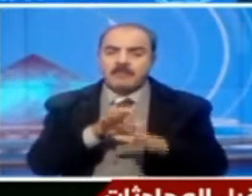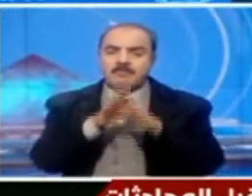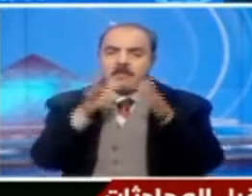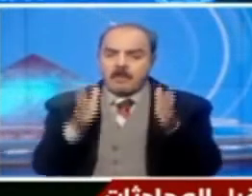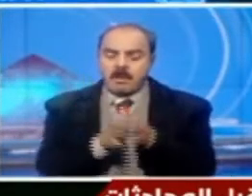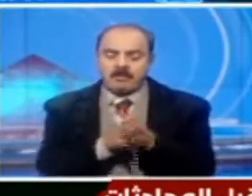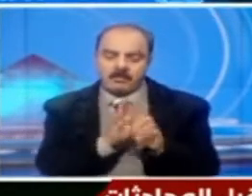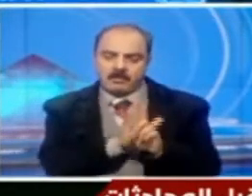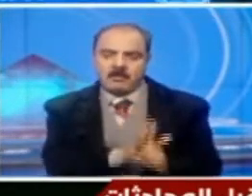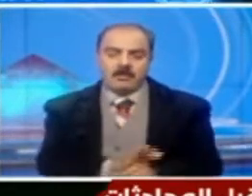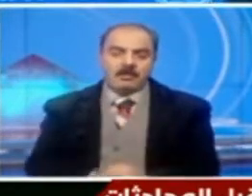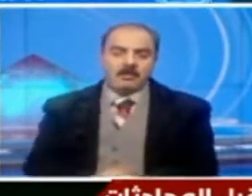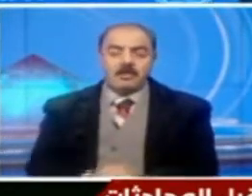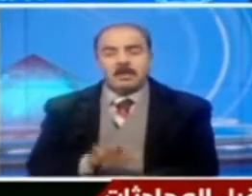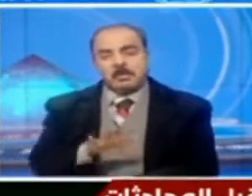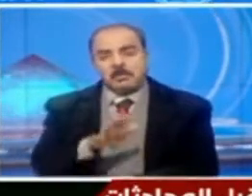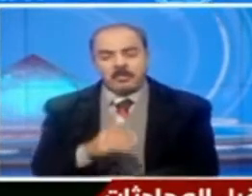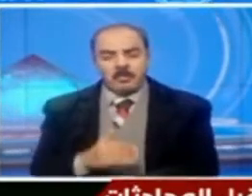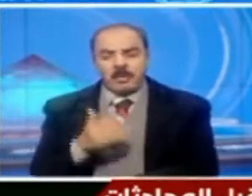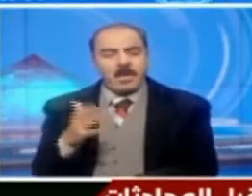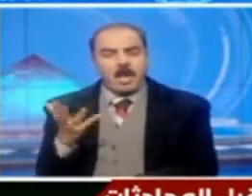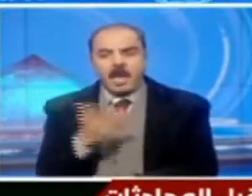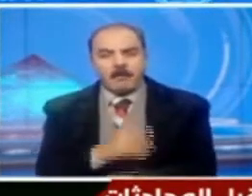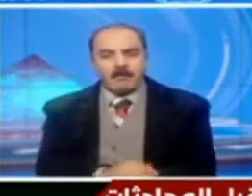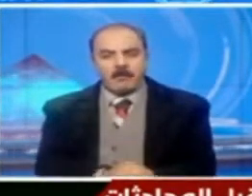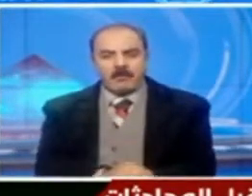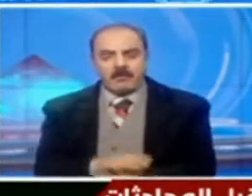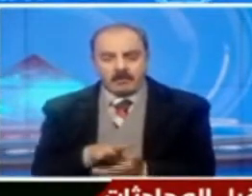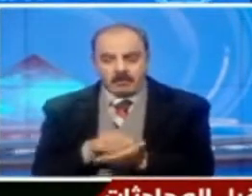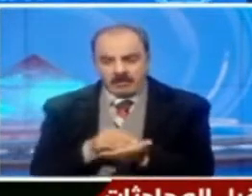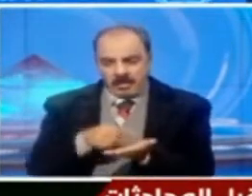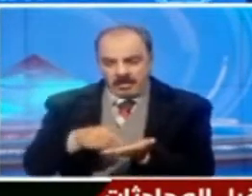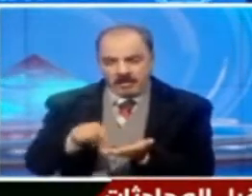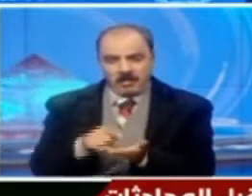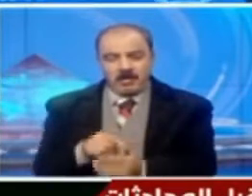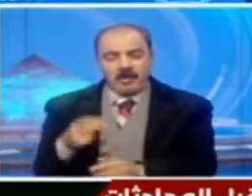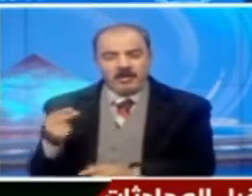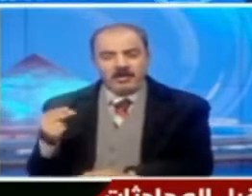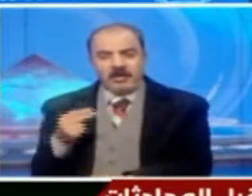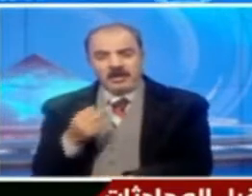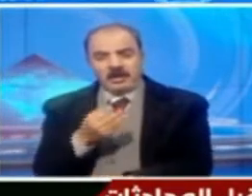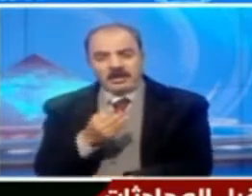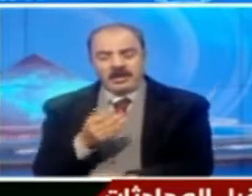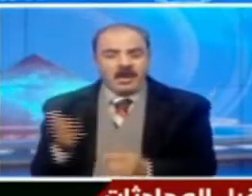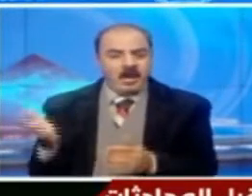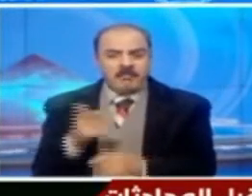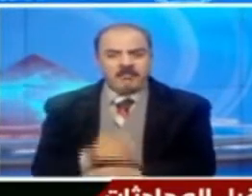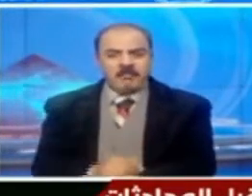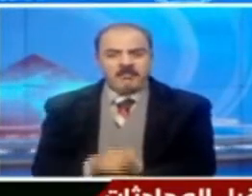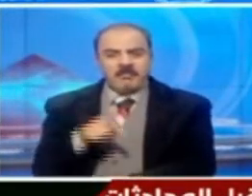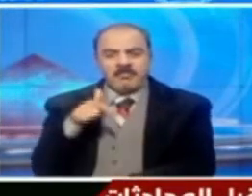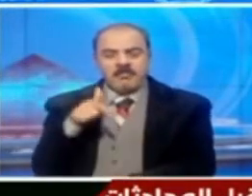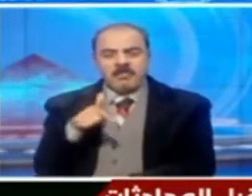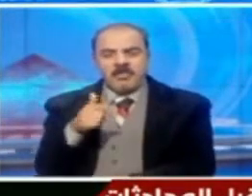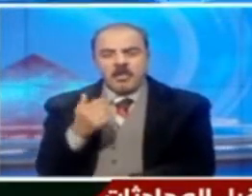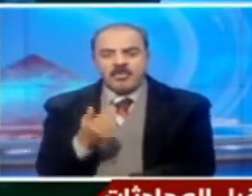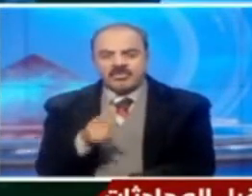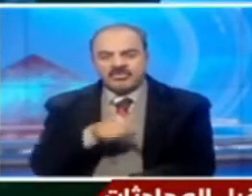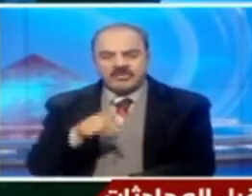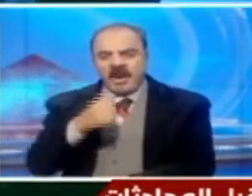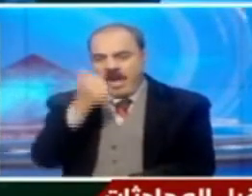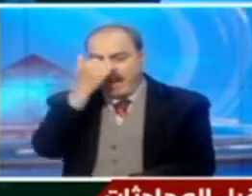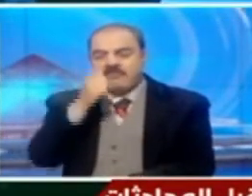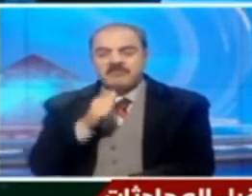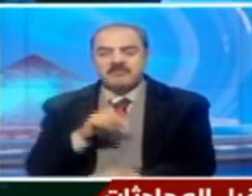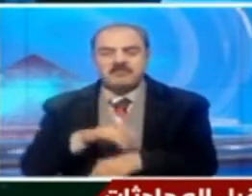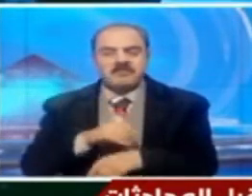الشامل، ومن المتوقع ان احنا نحتاج في الفتره لغايه 2030 اكتر من 26,000 طبيب